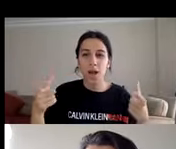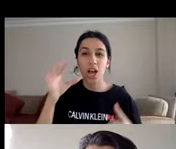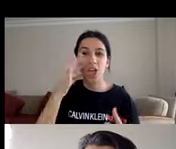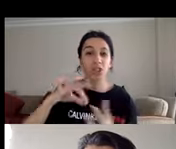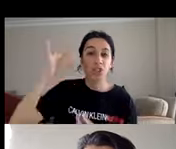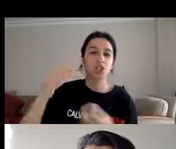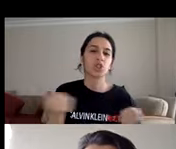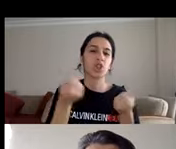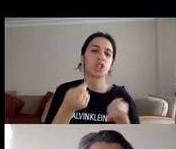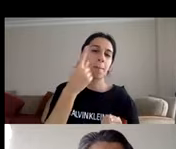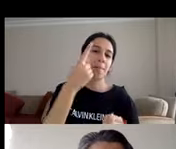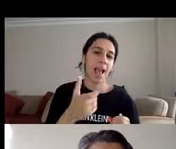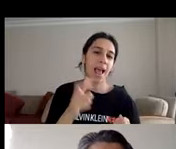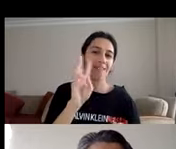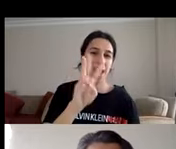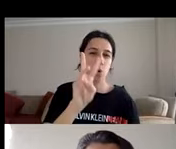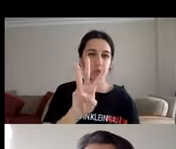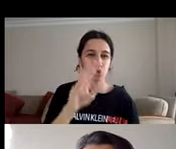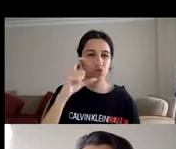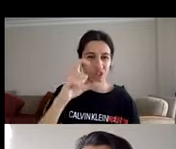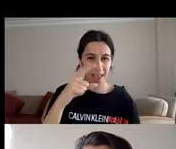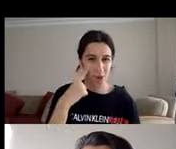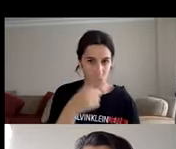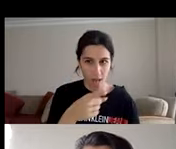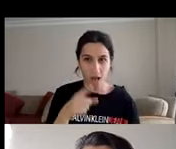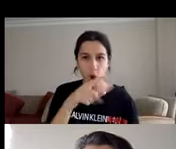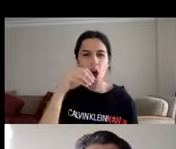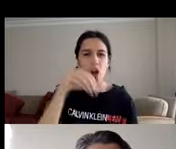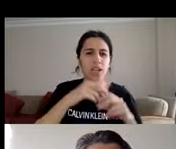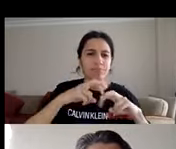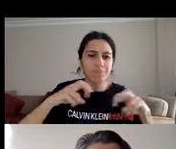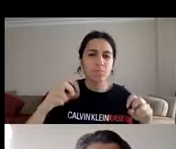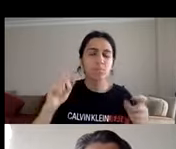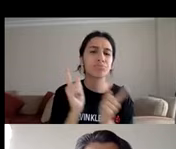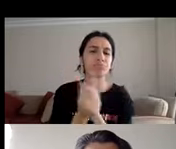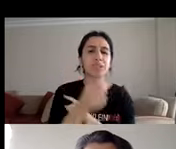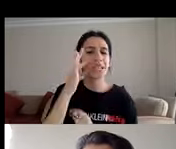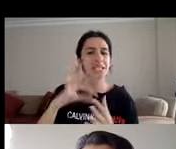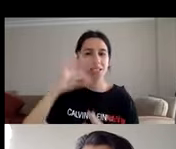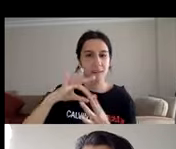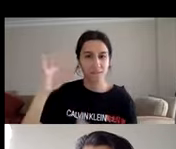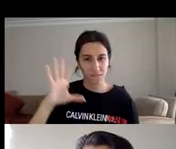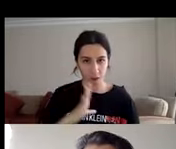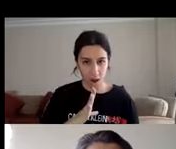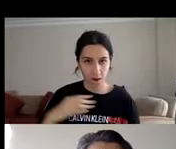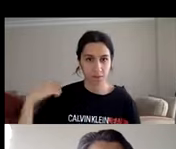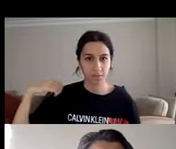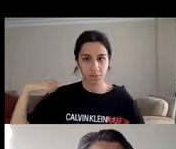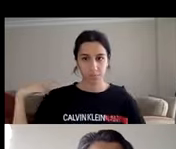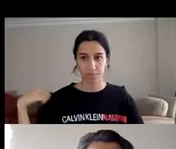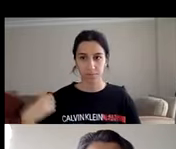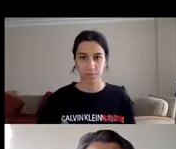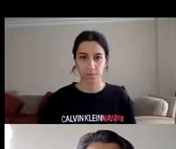kişilerin çalıştığı topluluk. Onun altında çeşitli araştırma grupları var, inisiyatif olarak geçiyor. Web Erişilebilirlik İnisiyatifi var.